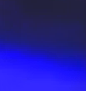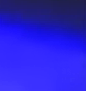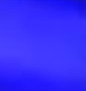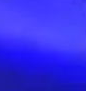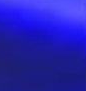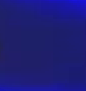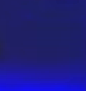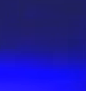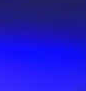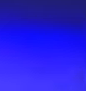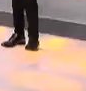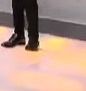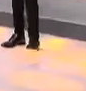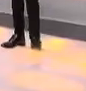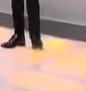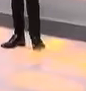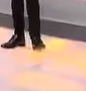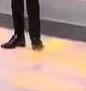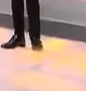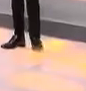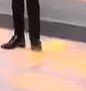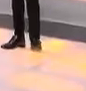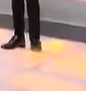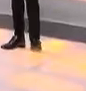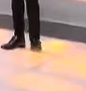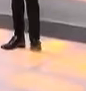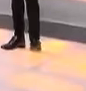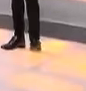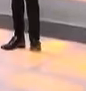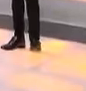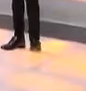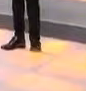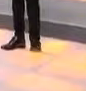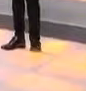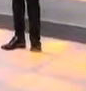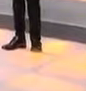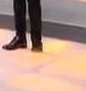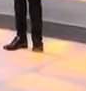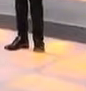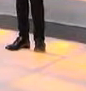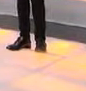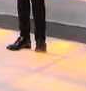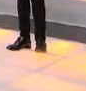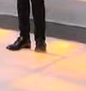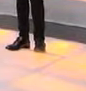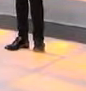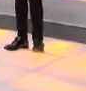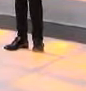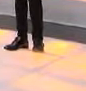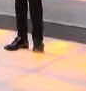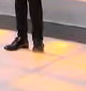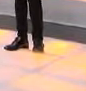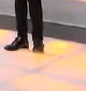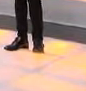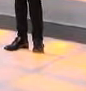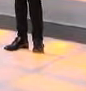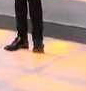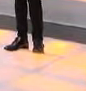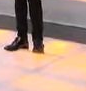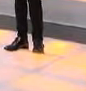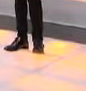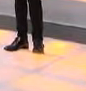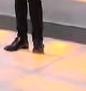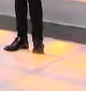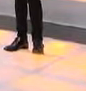www.merdeka360.my. Ya, masih lagi mengekalkan tema yang sama iaitu Malaysia Prihatin. Sama-sama juga kita terus bawakan pada anda keprihatinan kita sebagai rakyat